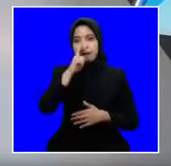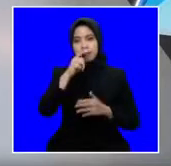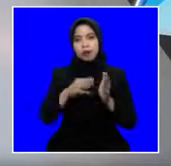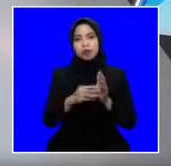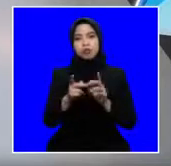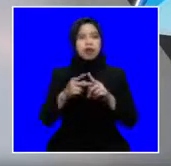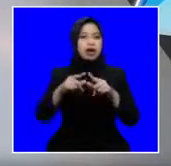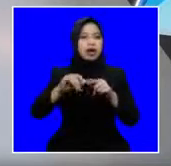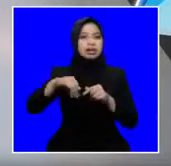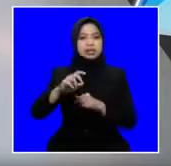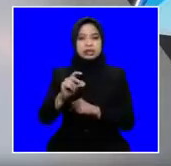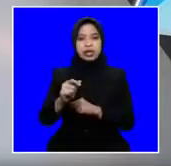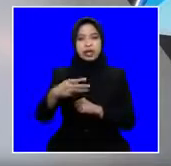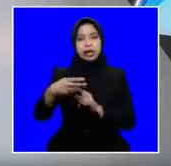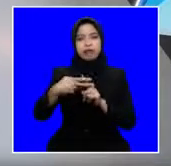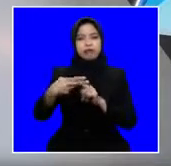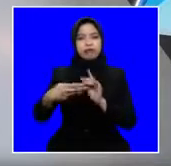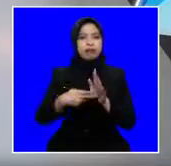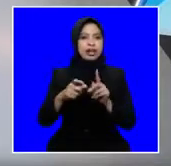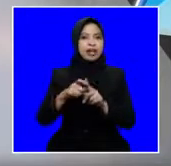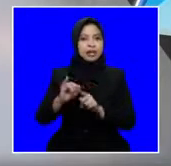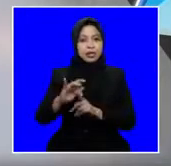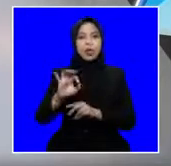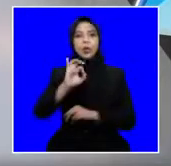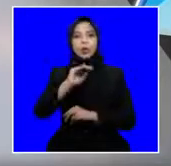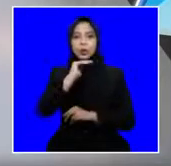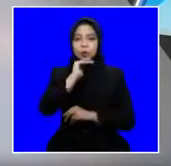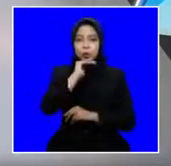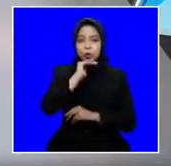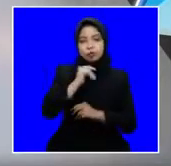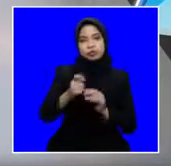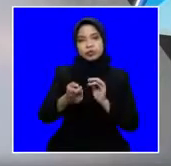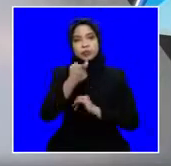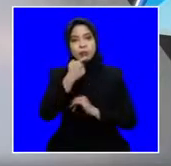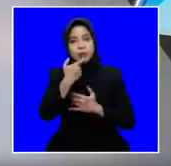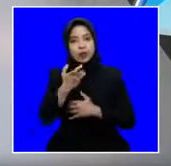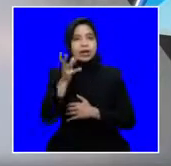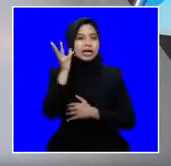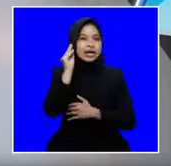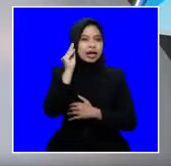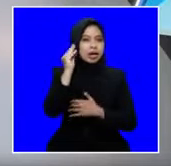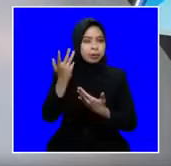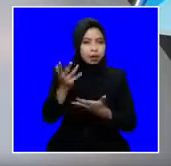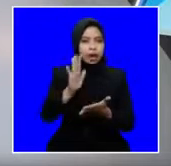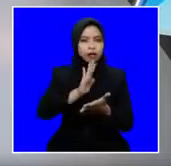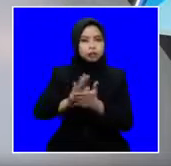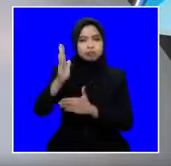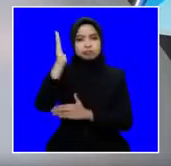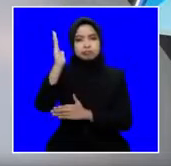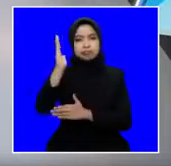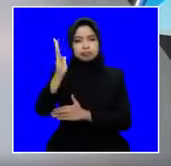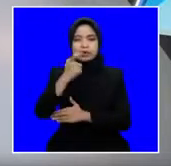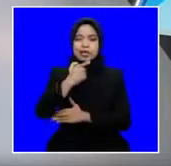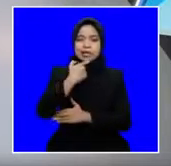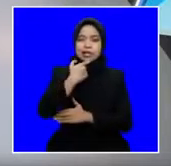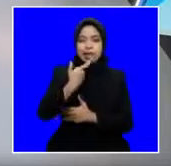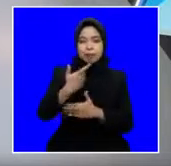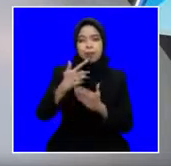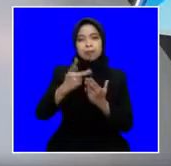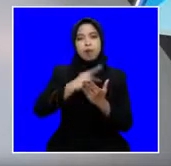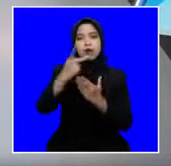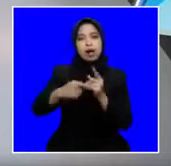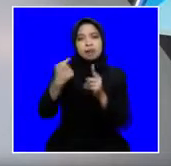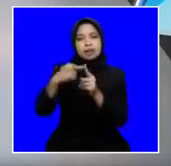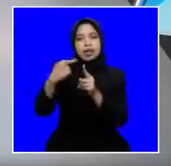Effendi. Dan sembari menunggu, mari kita akan mendengarkan langsung paparan terkait perluasan